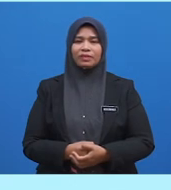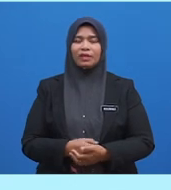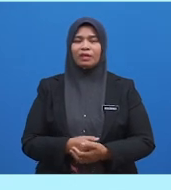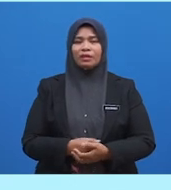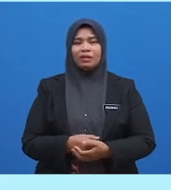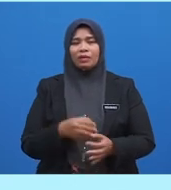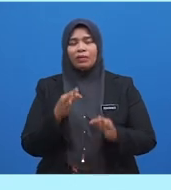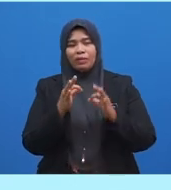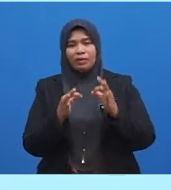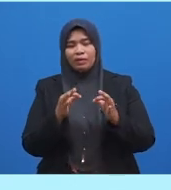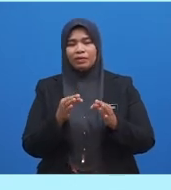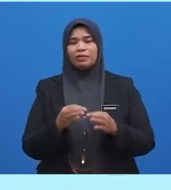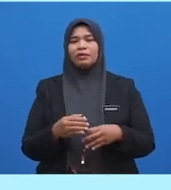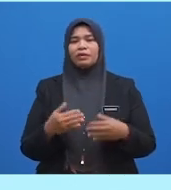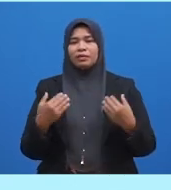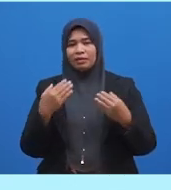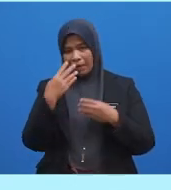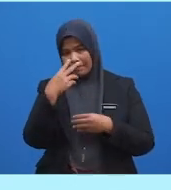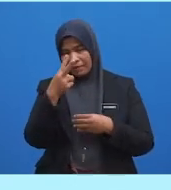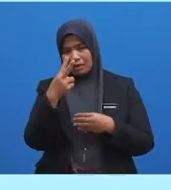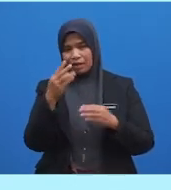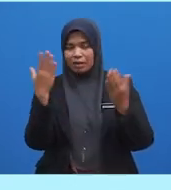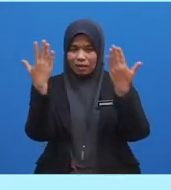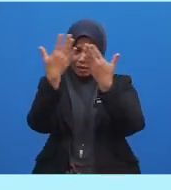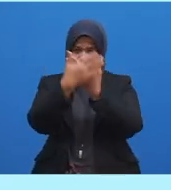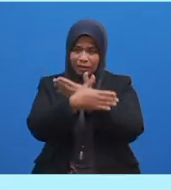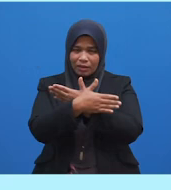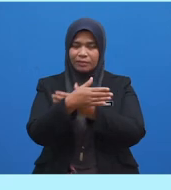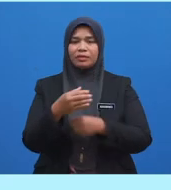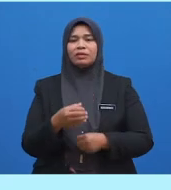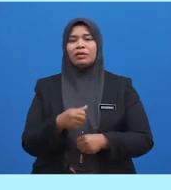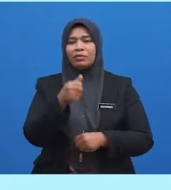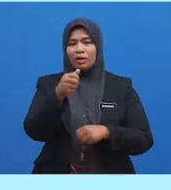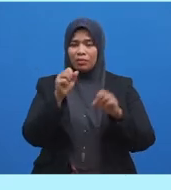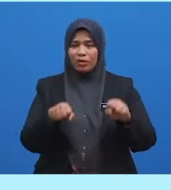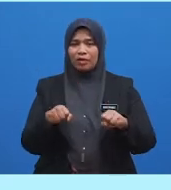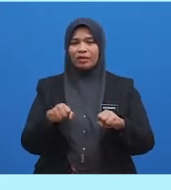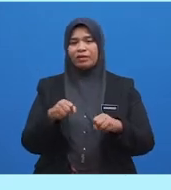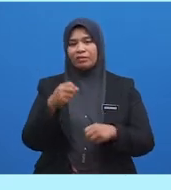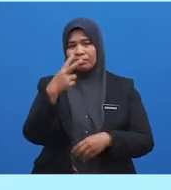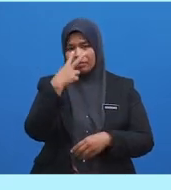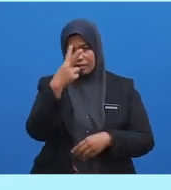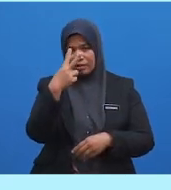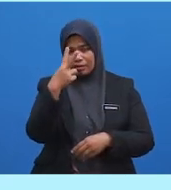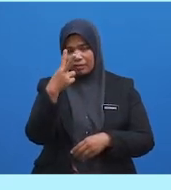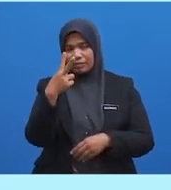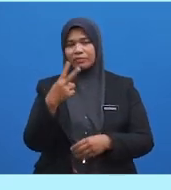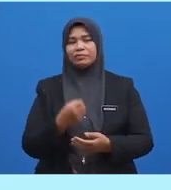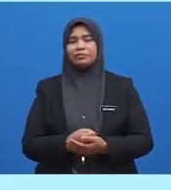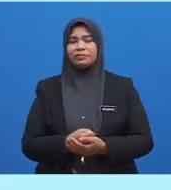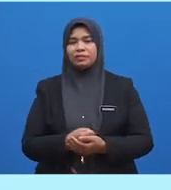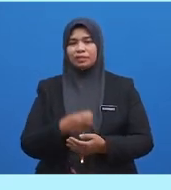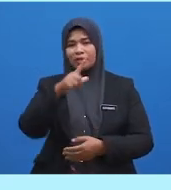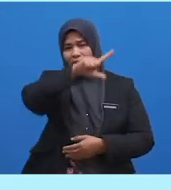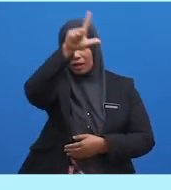walaupun keadaan agak kenapa kamu masih lagi boleh melihat